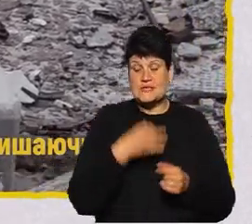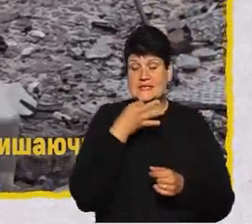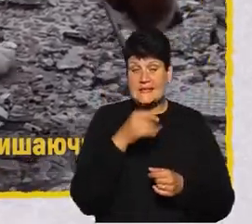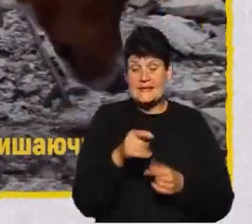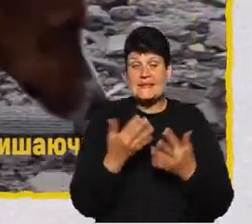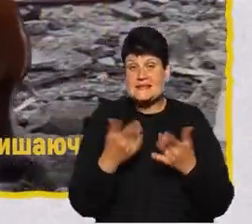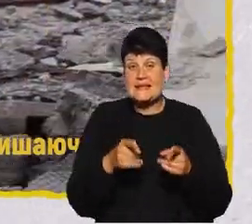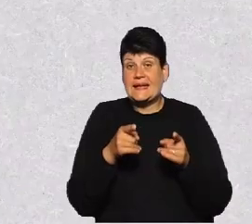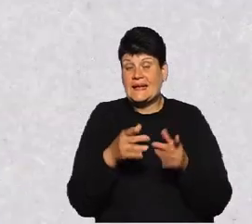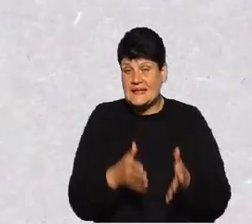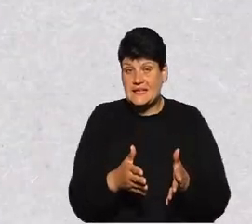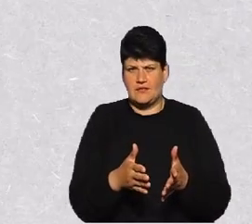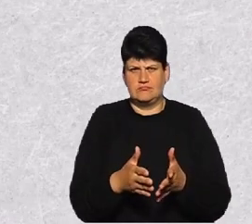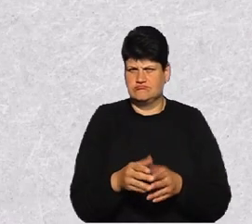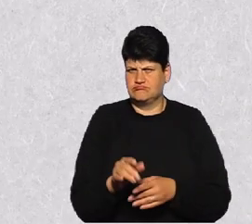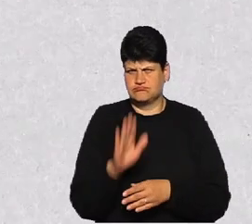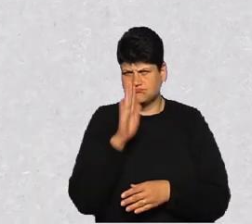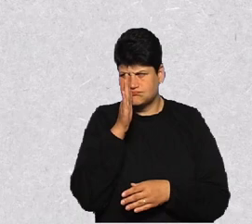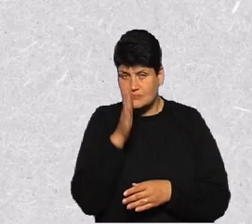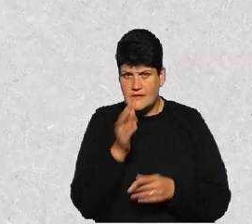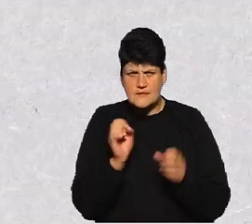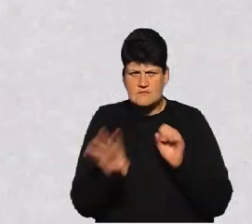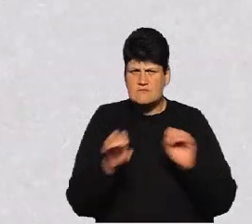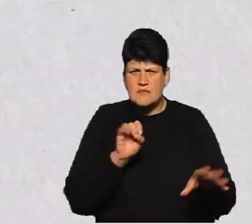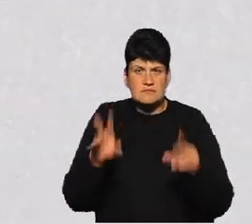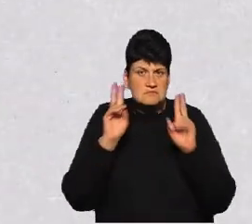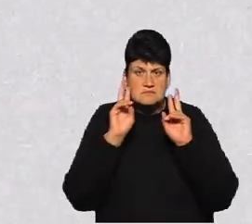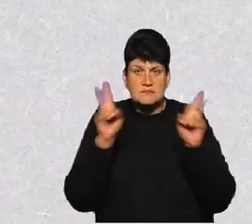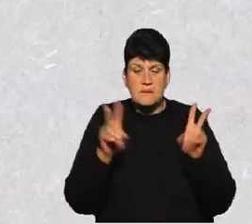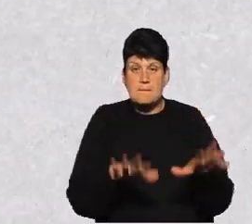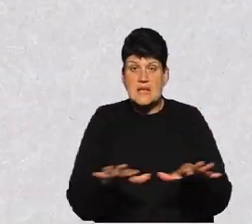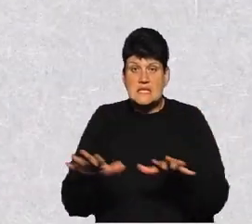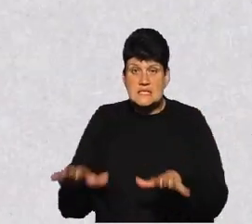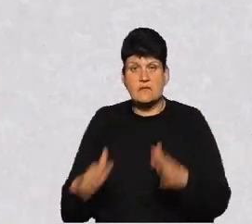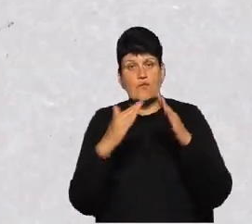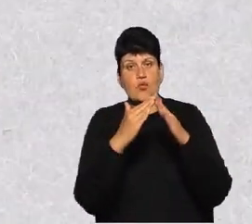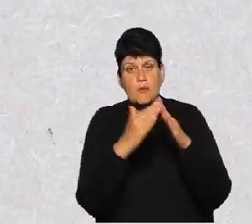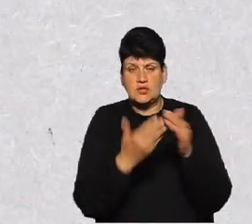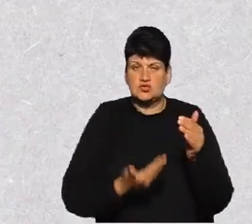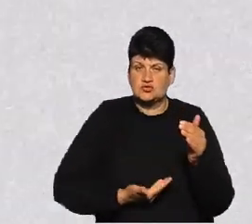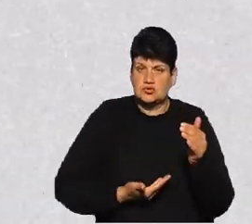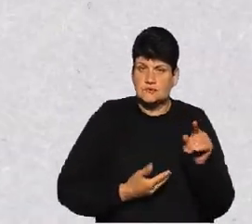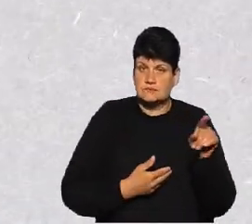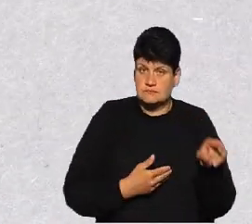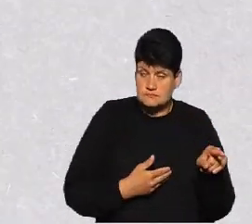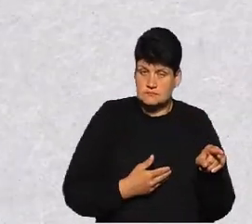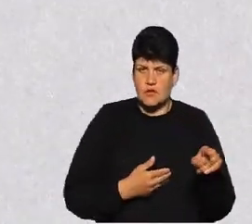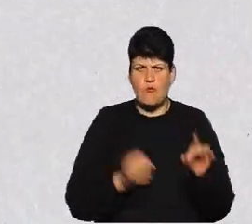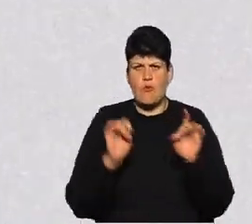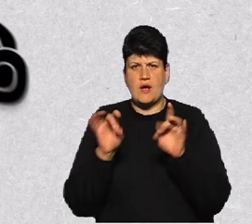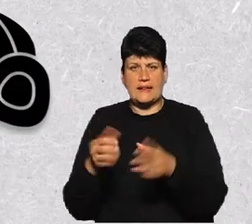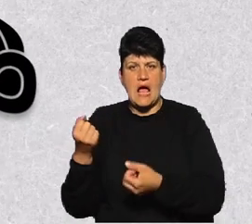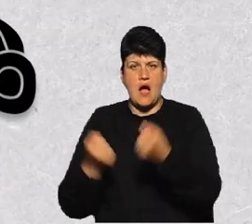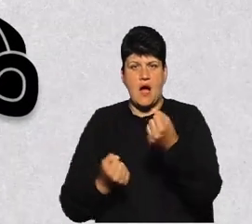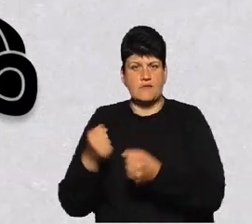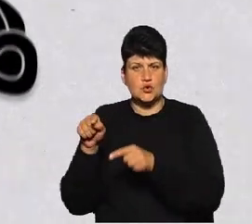ворог, залишаючи їх. Він підкидав їх у різних неочікуваних місцях. В оселях, яких проживав під час окупації, у покинутих авто та